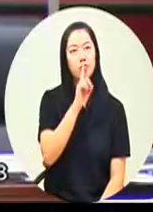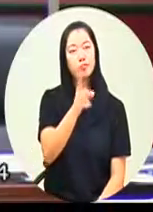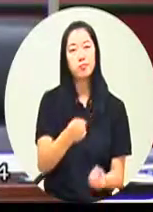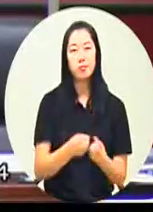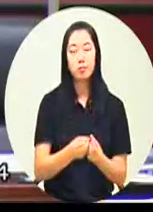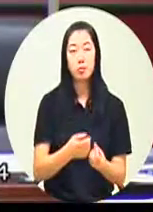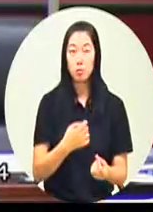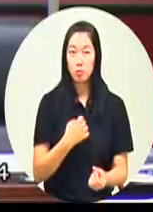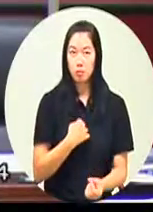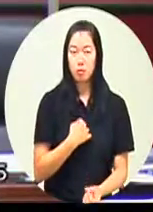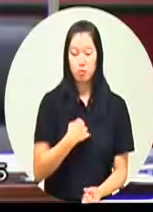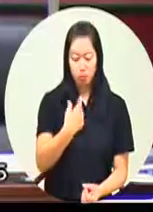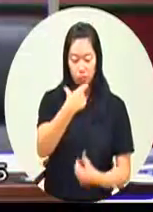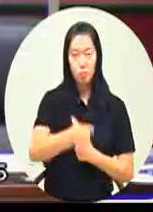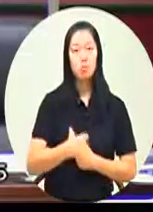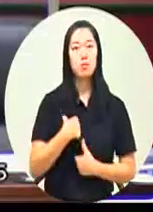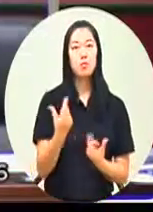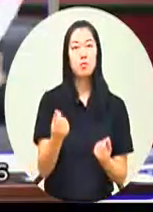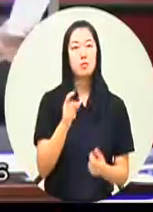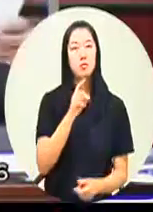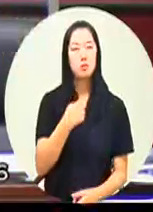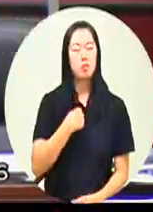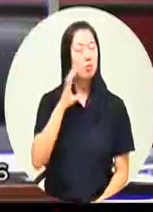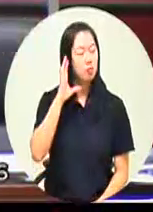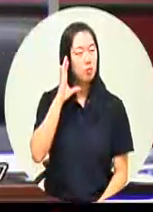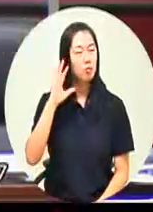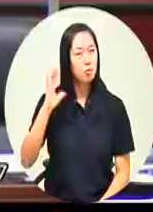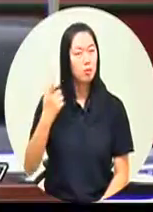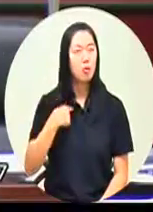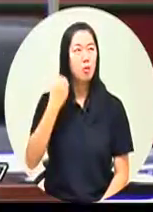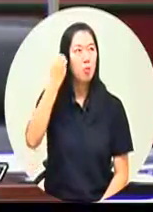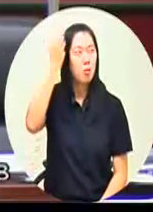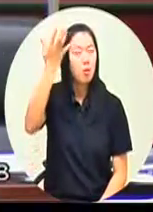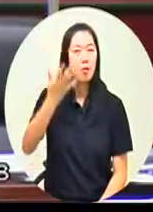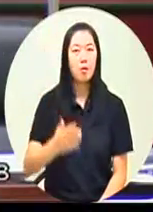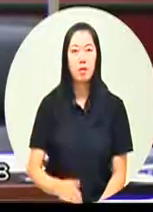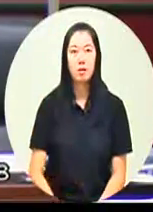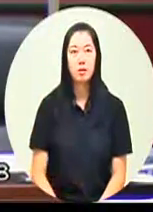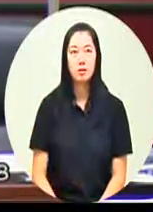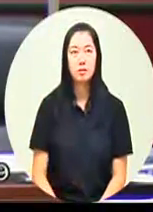我来讲也讲不出来，为什么？听过没多久就忘记了，我何必